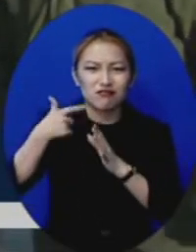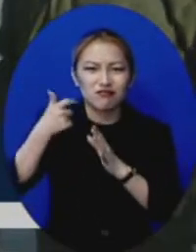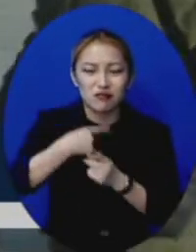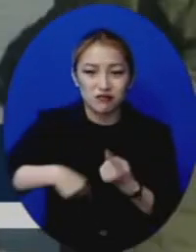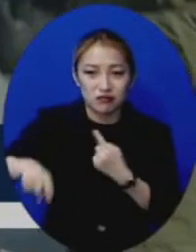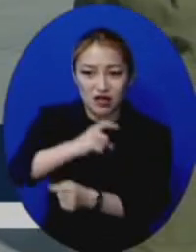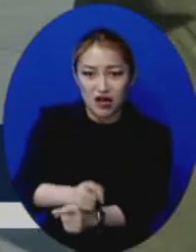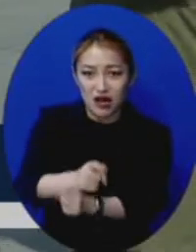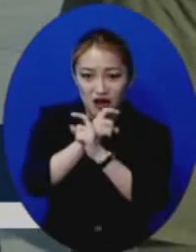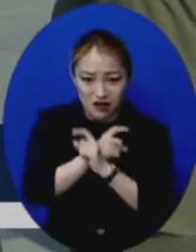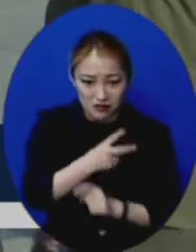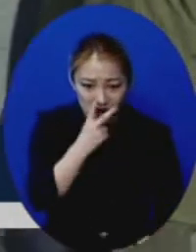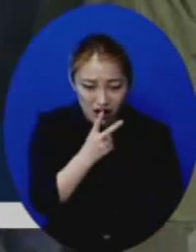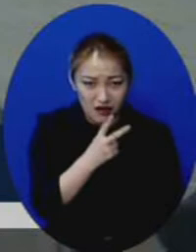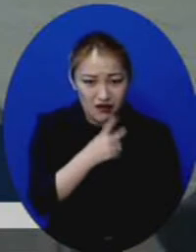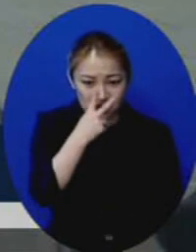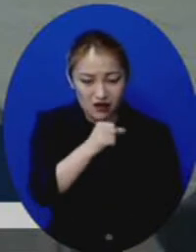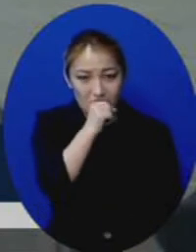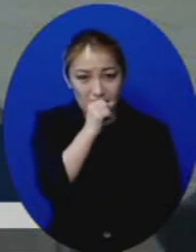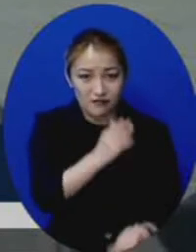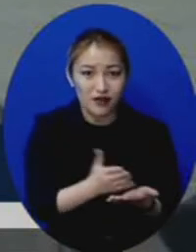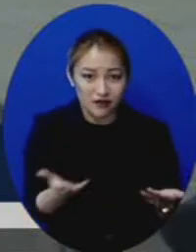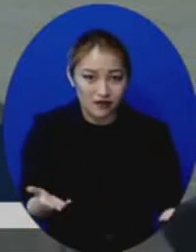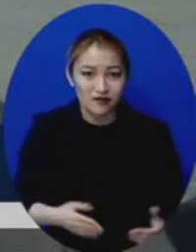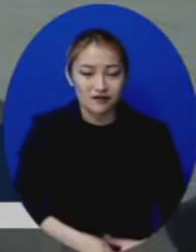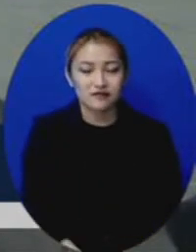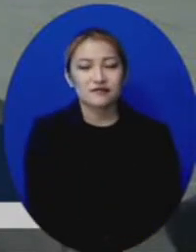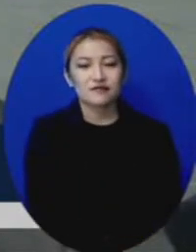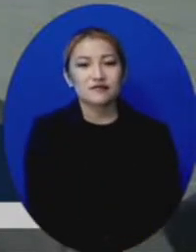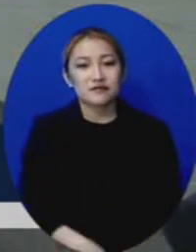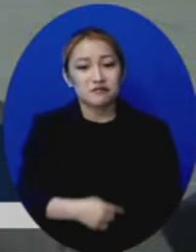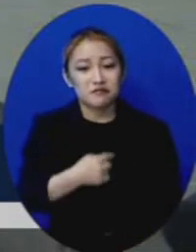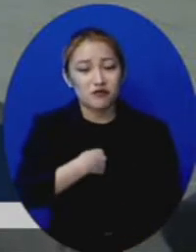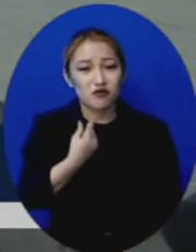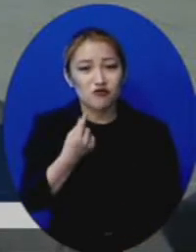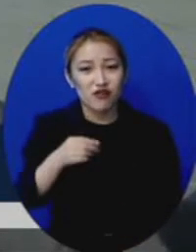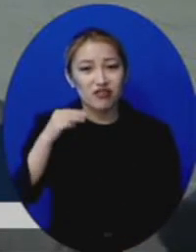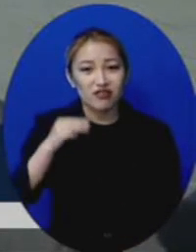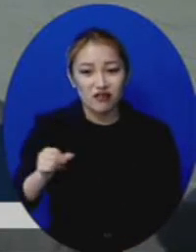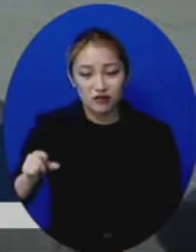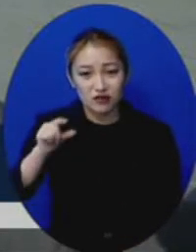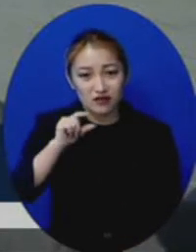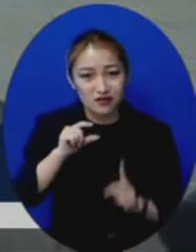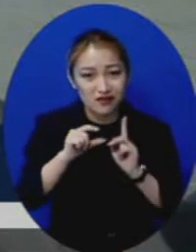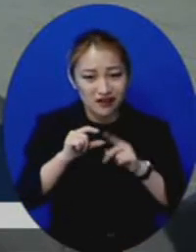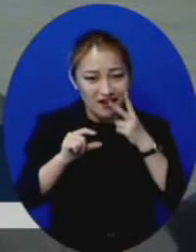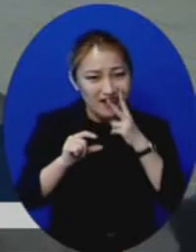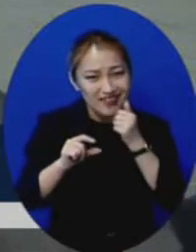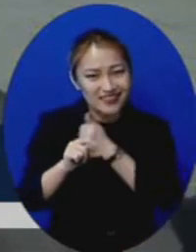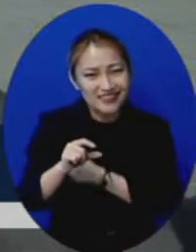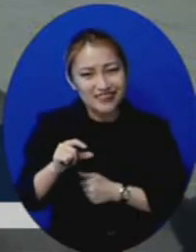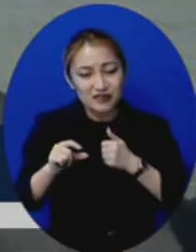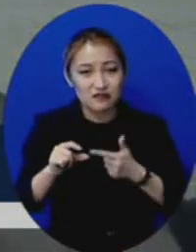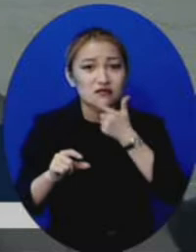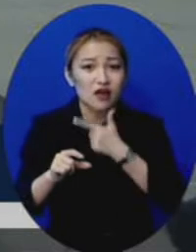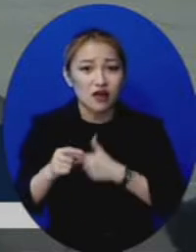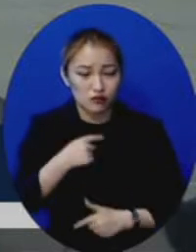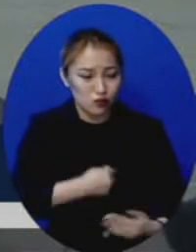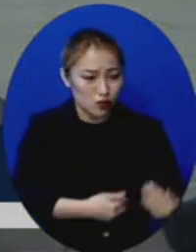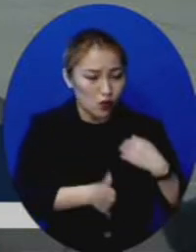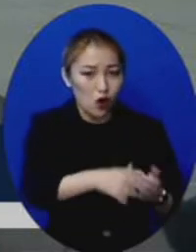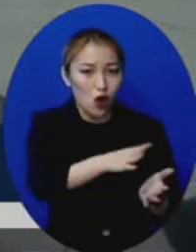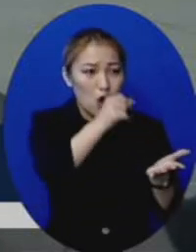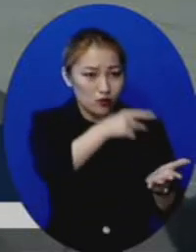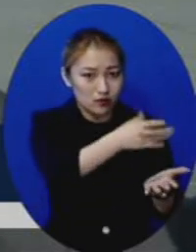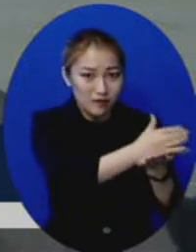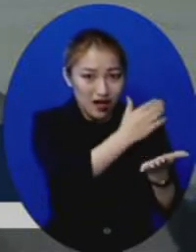бидэрт бол маш харамстай байгаа байхгүй юу. Тэгээ миний тэтгэр бол бүр хаанач хөрдгөө. Одоо би